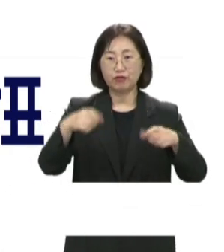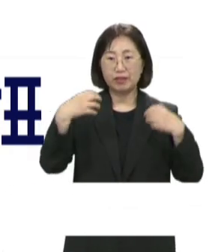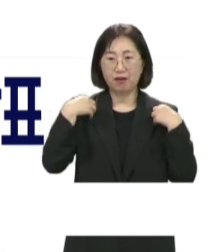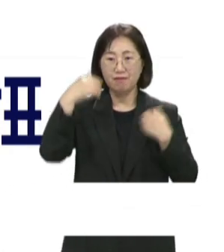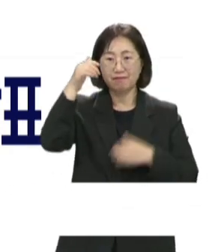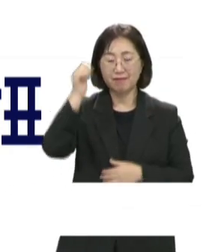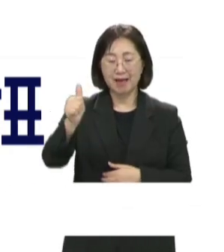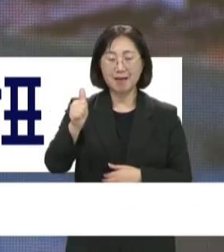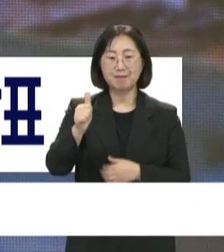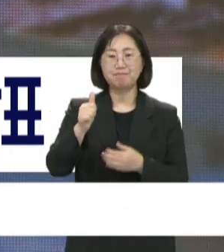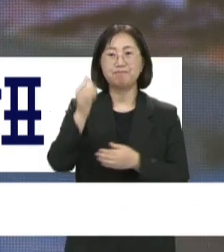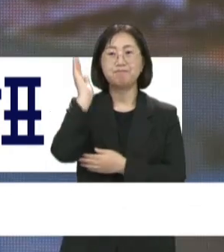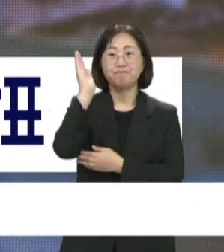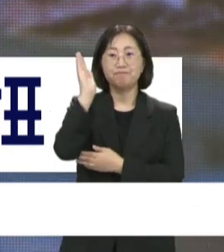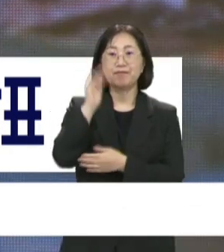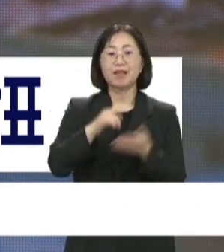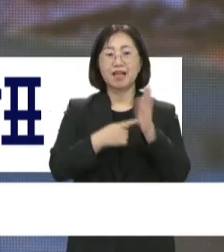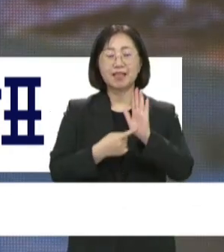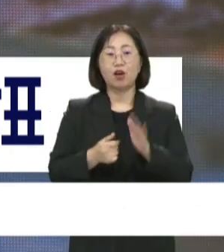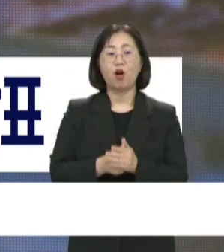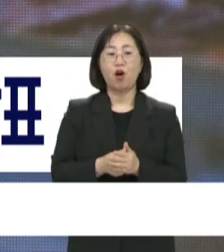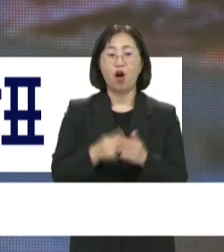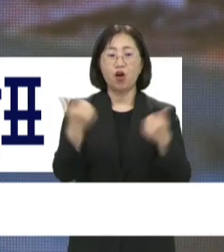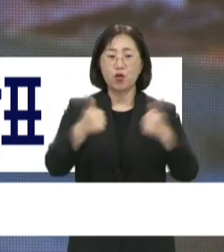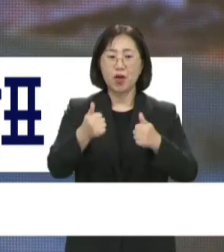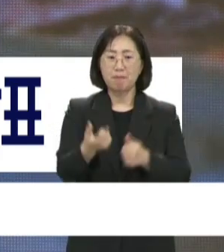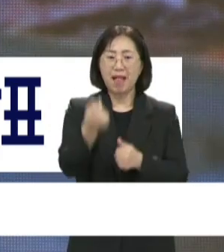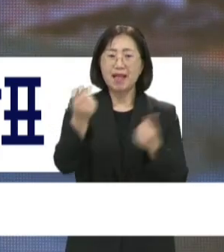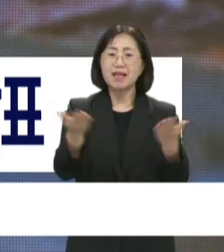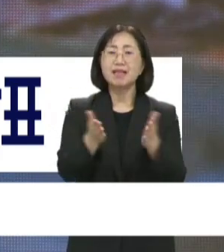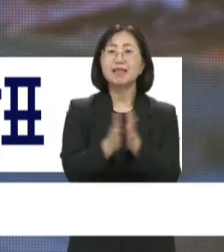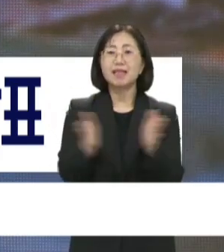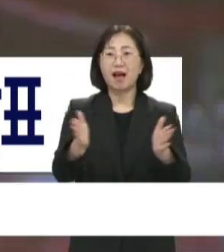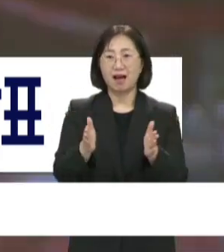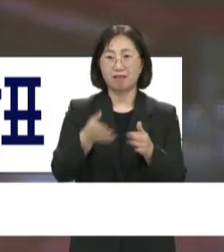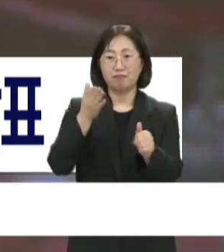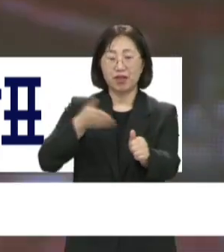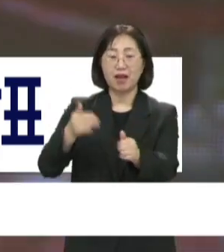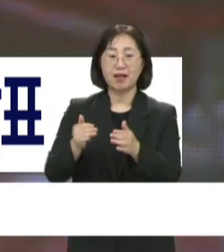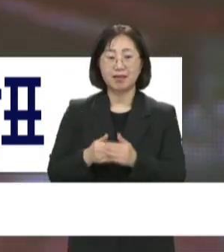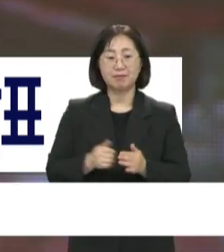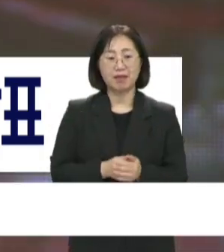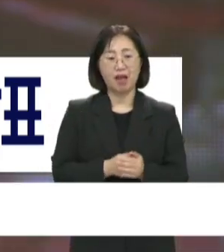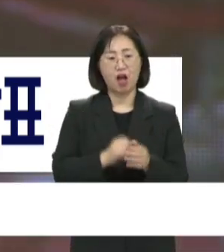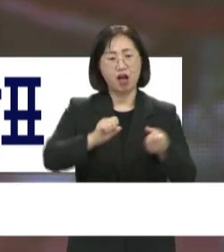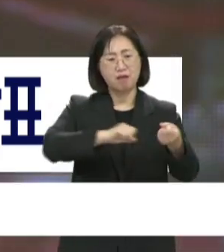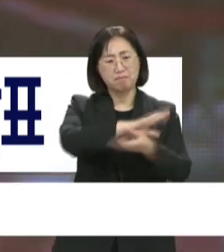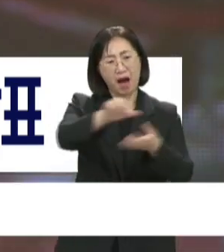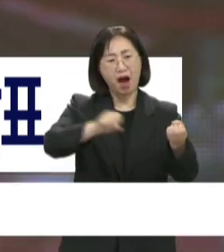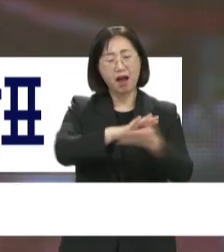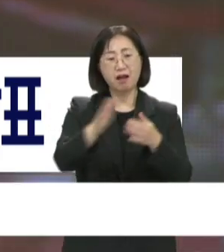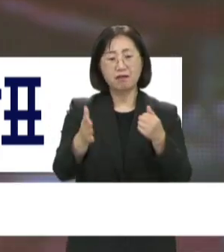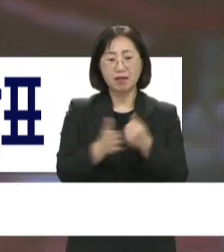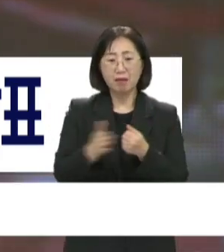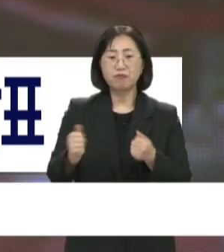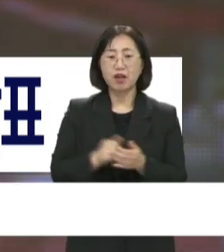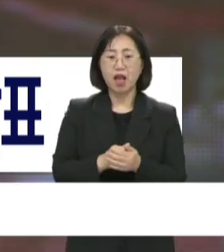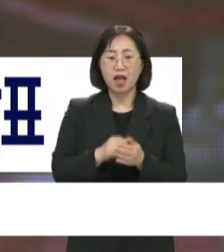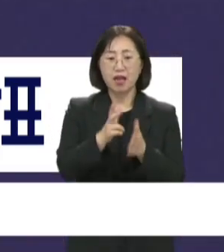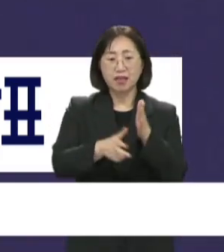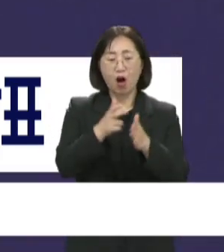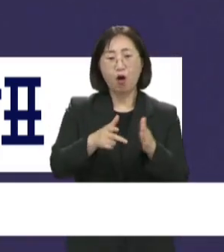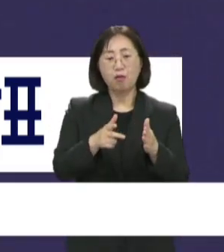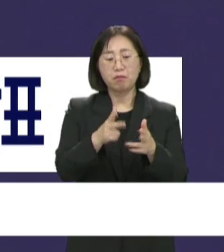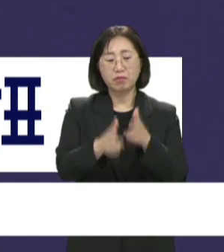정상화를 촉구했습니다 최 구청장은 의회 원구성 파행으로 주요 사업 추진이 지체돼 구민의 걱정이 분노로